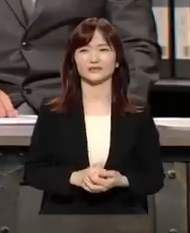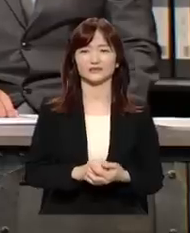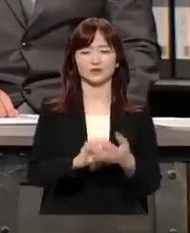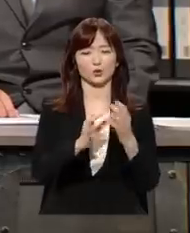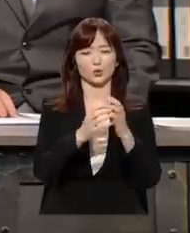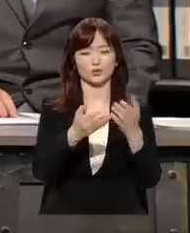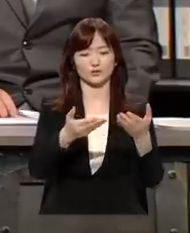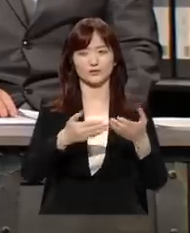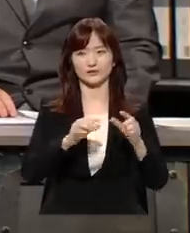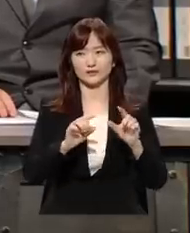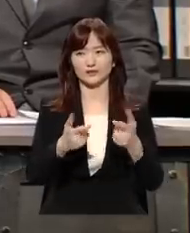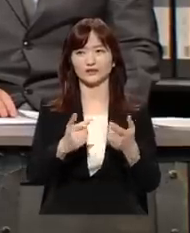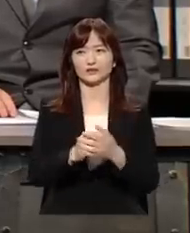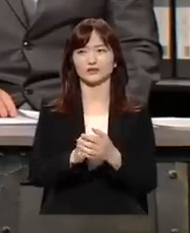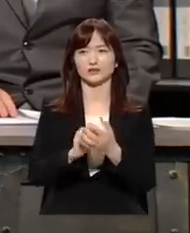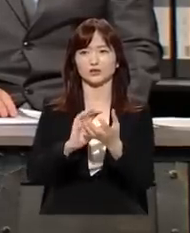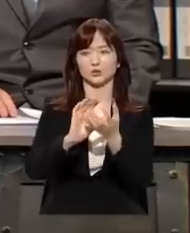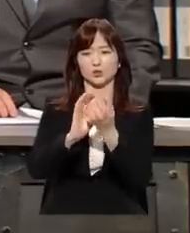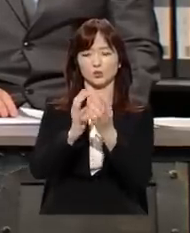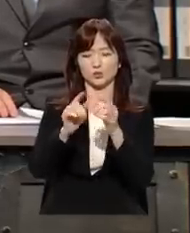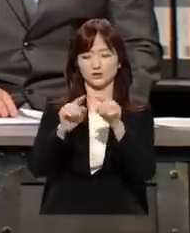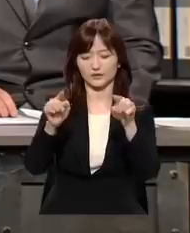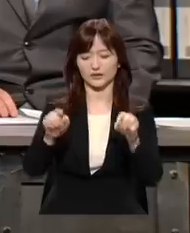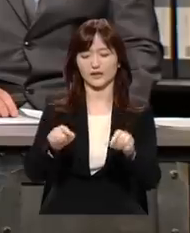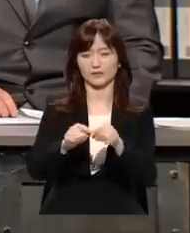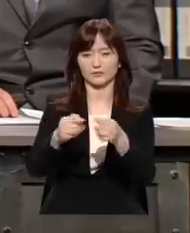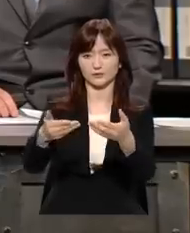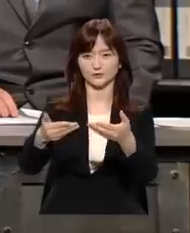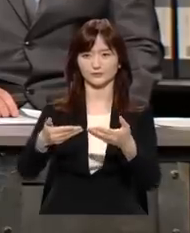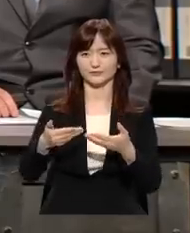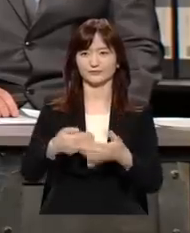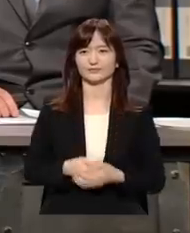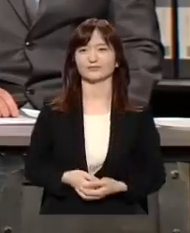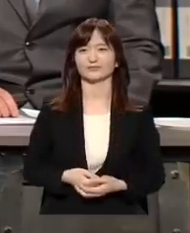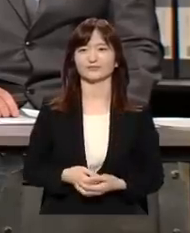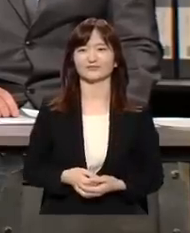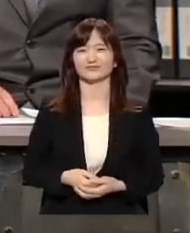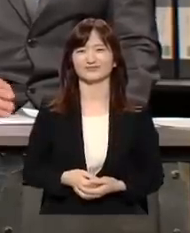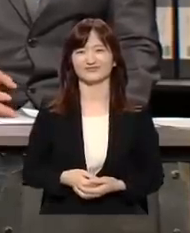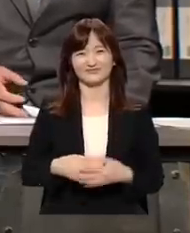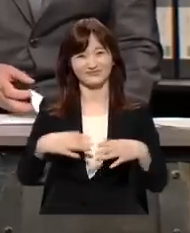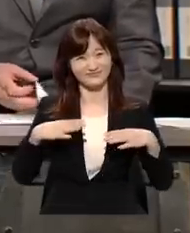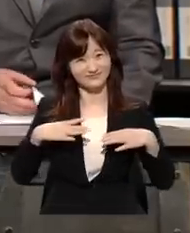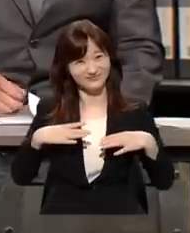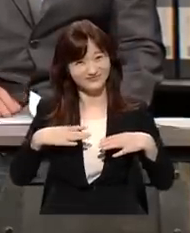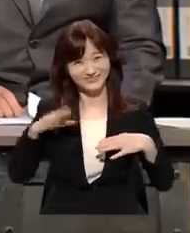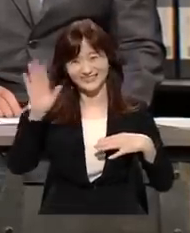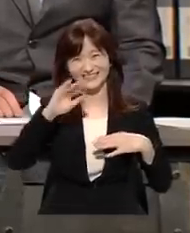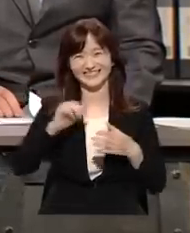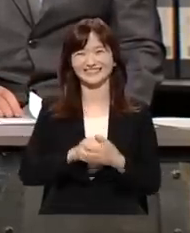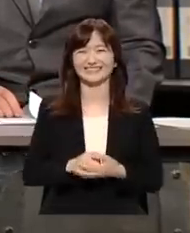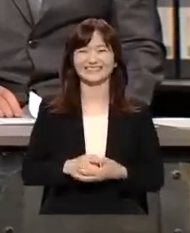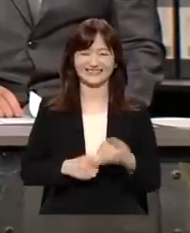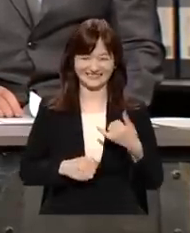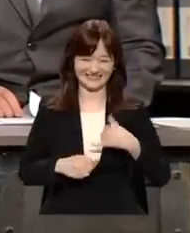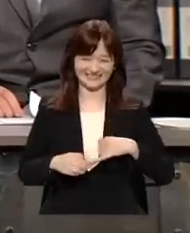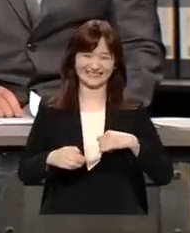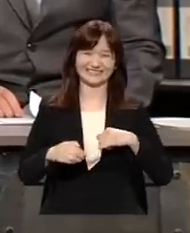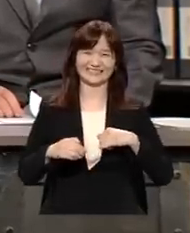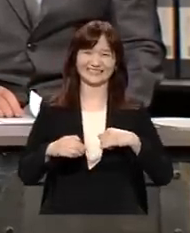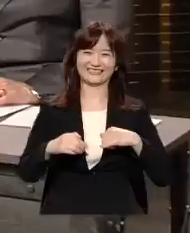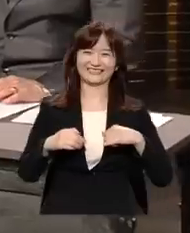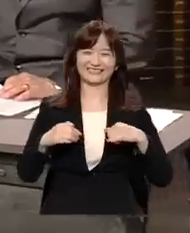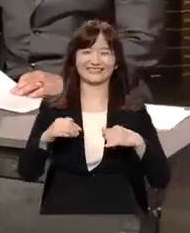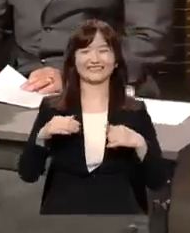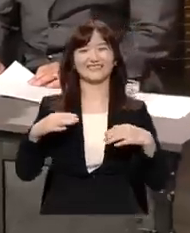꽃다발. 네. 어, 더 좋은 거지 뭐. 카네이션 아닙니다. 딴 걸 받았어요. 아이, 사랑한다. 자랑한 거예요? 아이들아, 예. 예. 아이들아. 돈도 예.